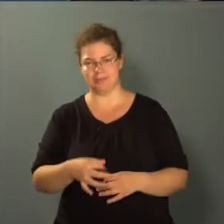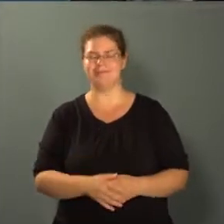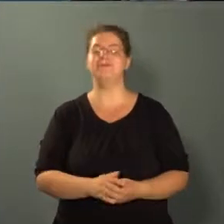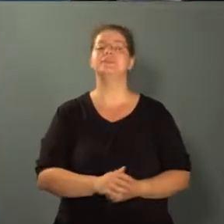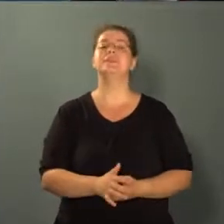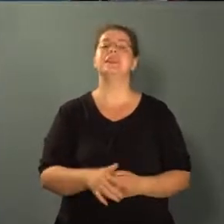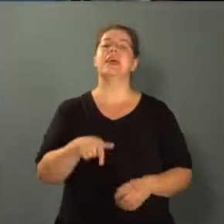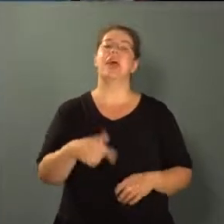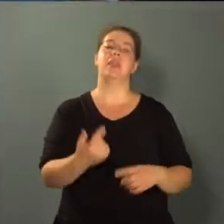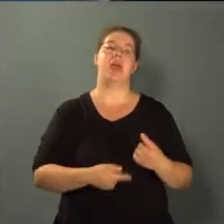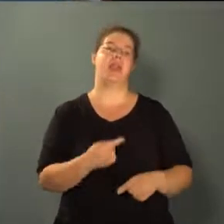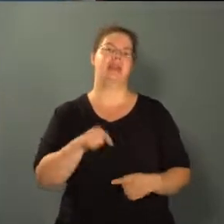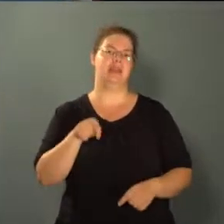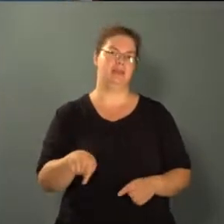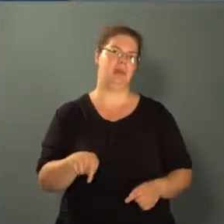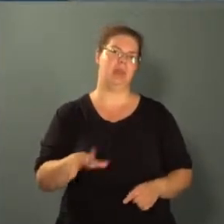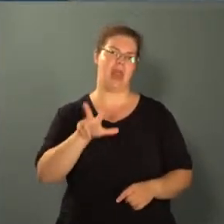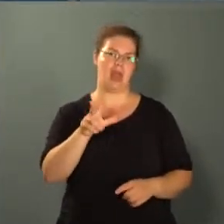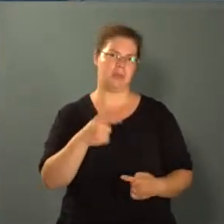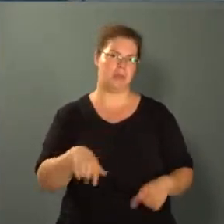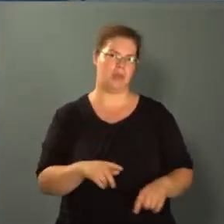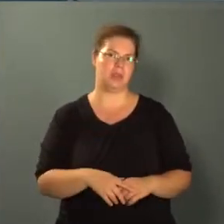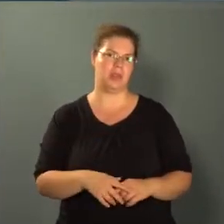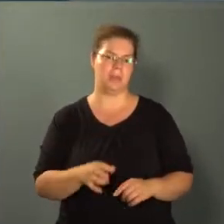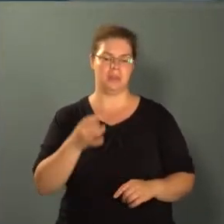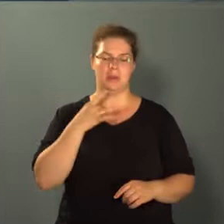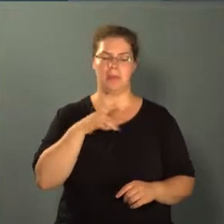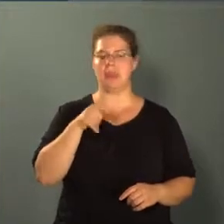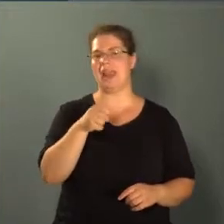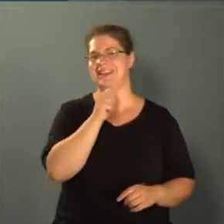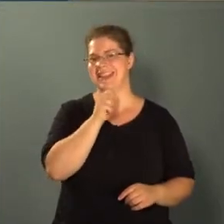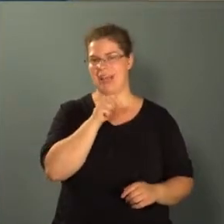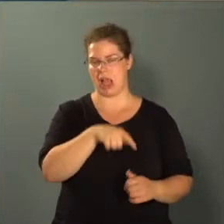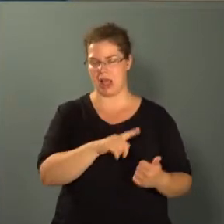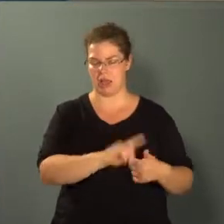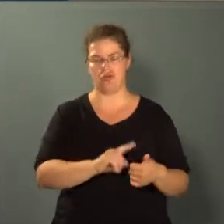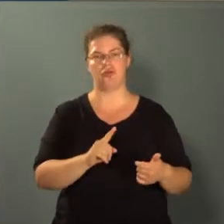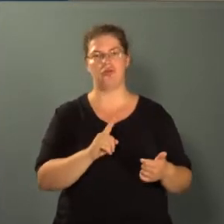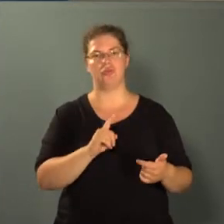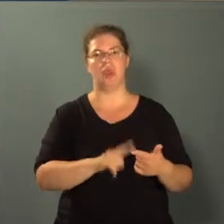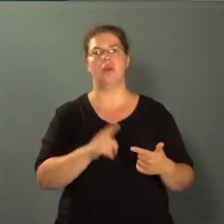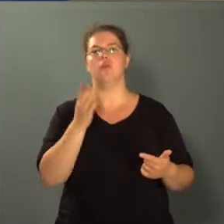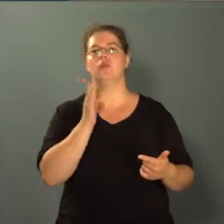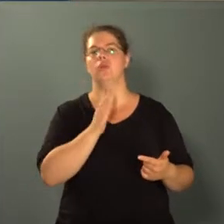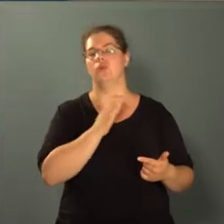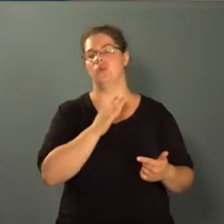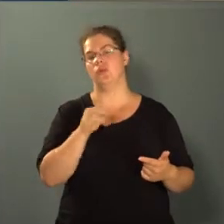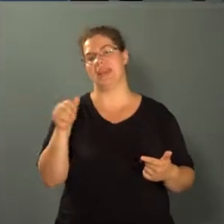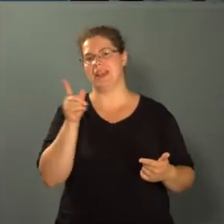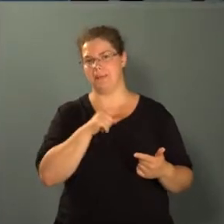eredeti felállásban hárman vagyunk. Mr. Bazár az énekes, a Füxer Tibor